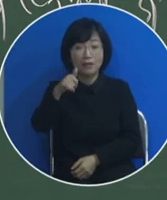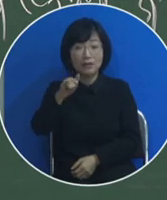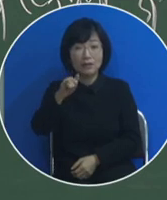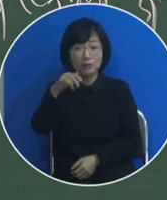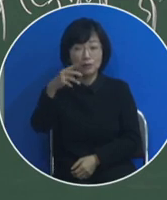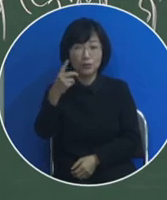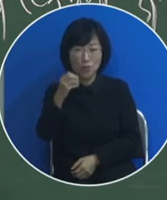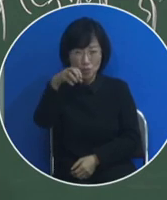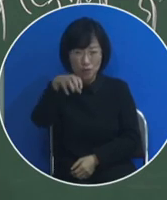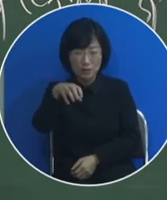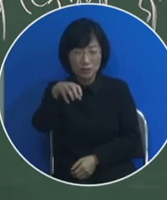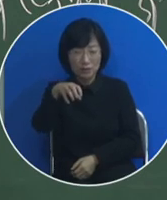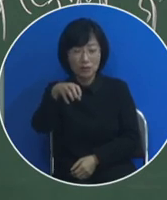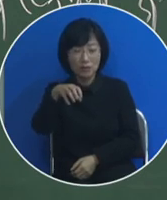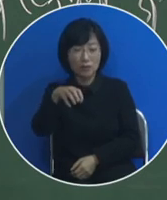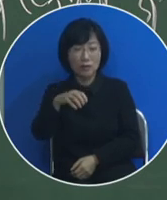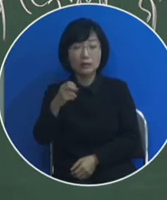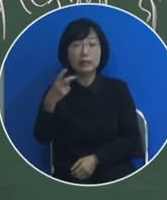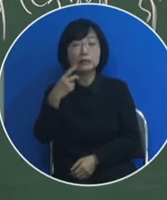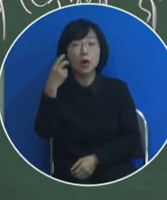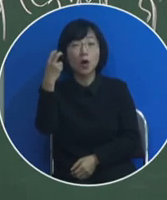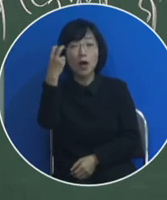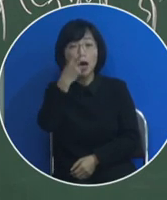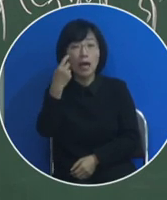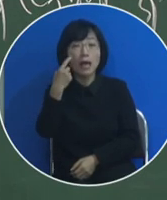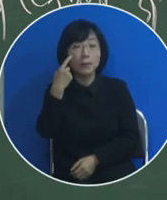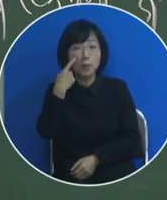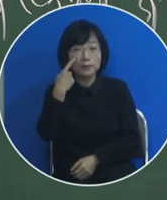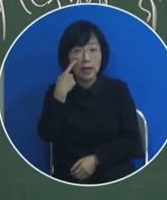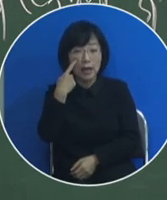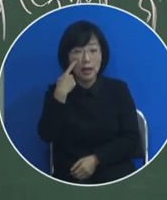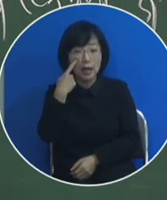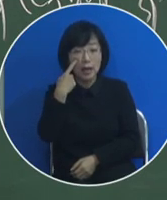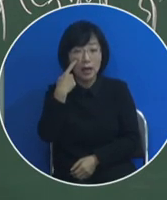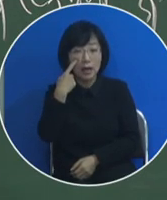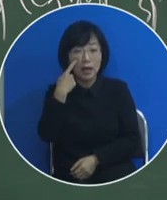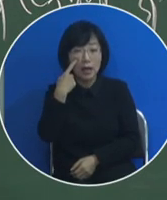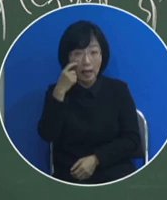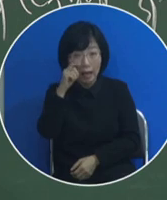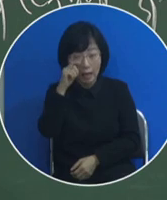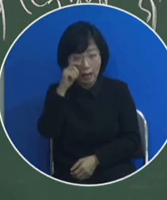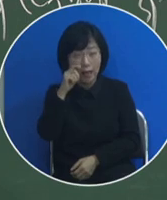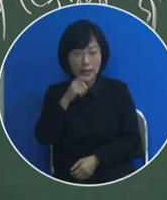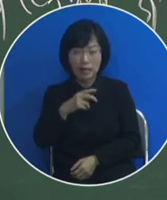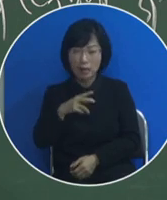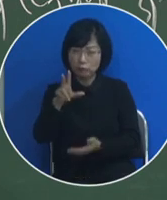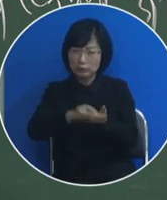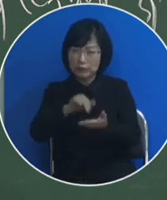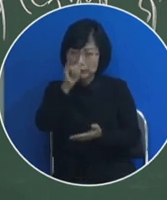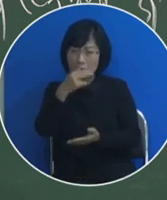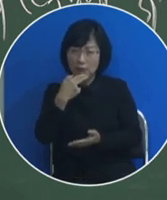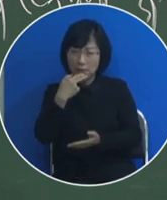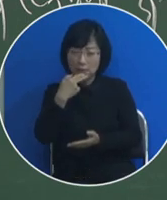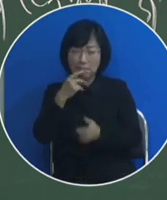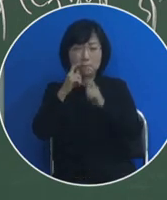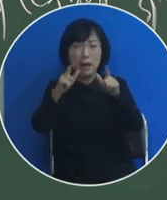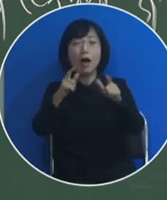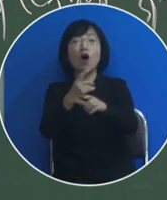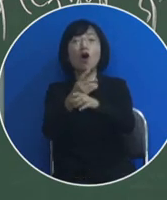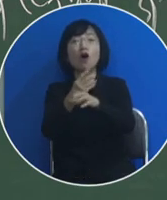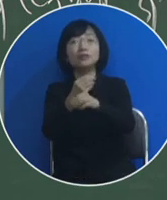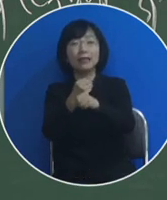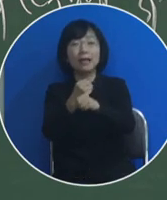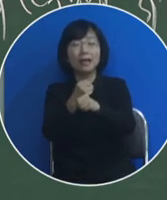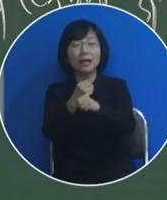saying, "Oh, let's do it from the denomination." 그 판결이 2016년도 납니다. And in 2016 they're going to come to that conclusion. 네. 둘